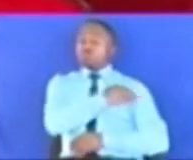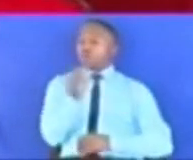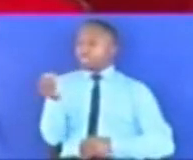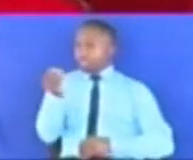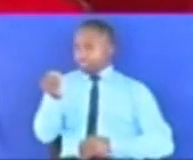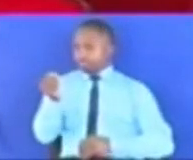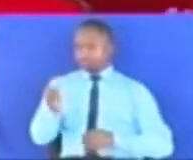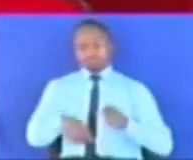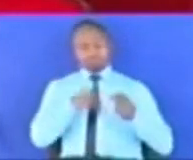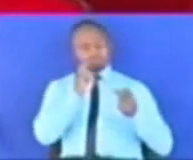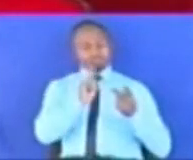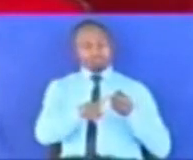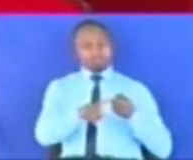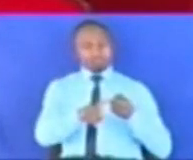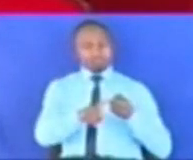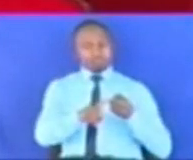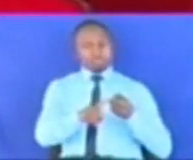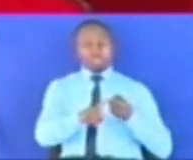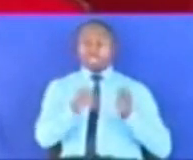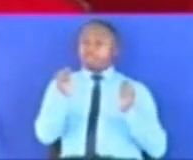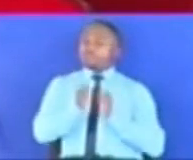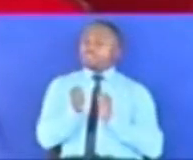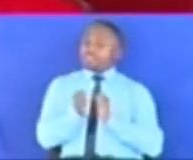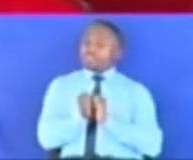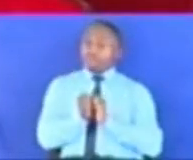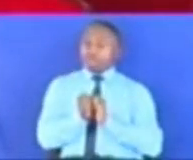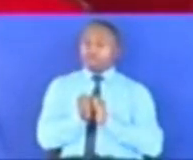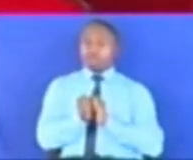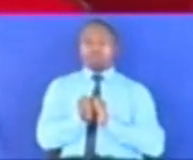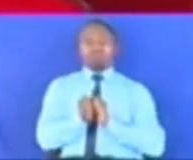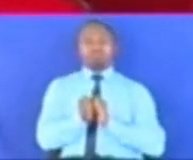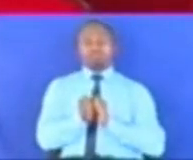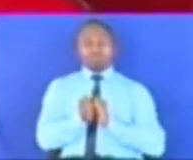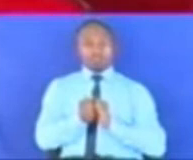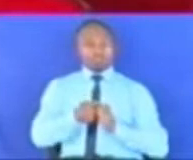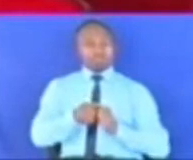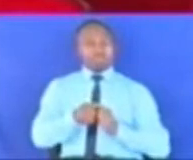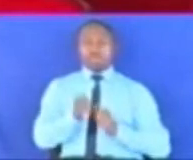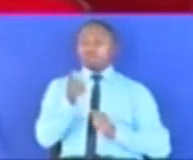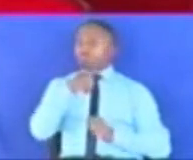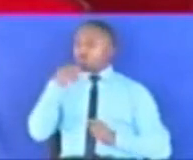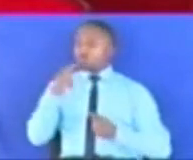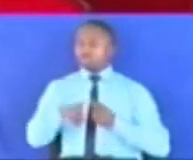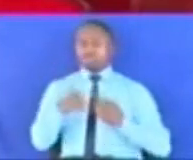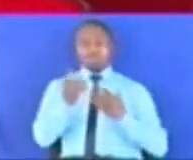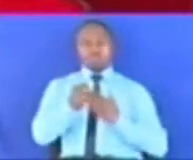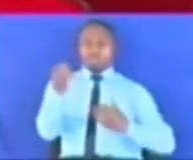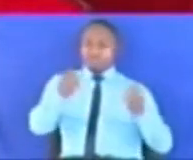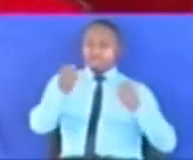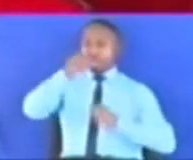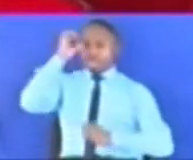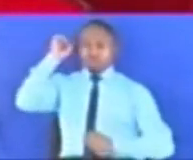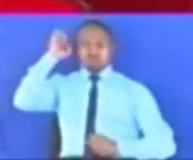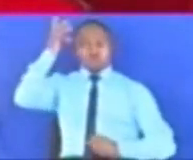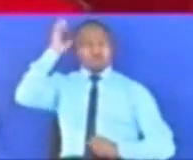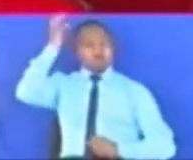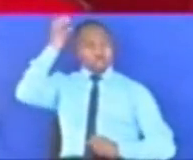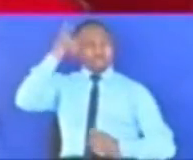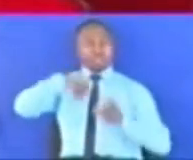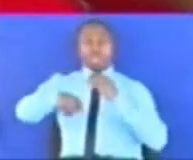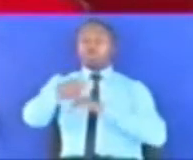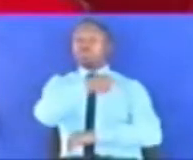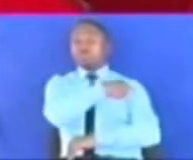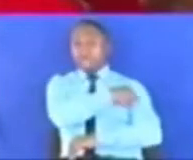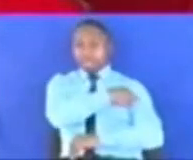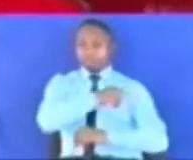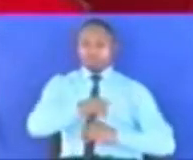pili, uhaba wa vitendea kazi ikiwepo na ambulance na vinginevyo kwenye hospitali.